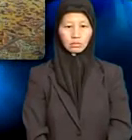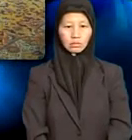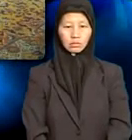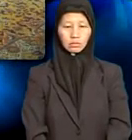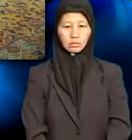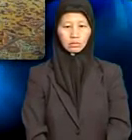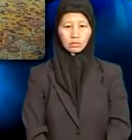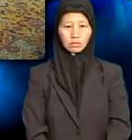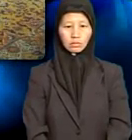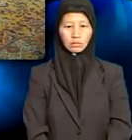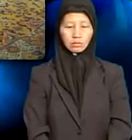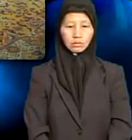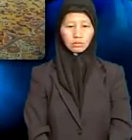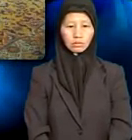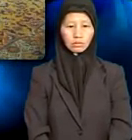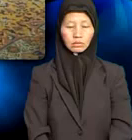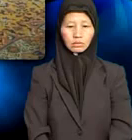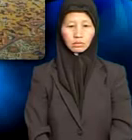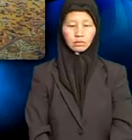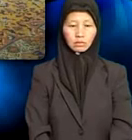A'udzubillahi minasyaitanir rajim.